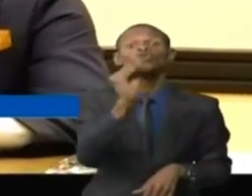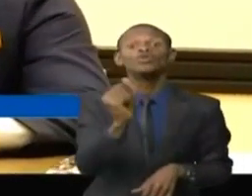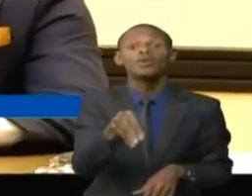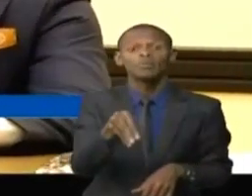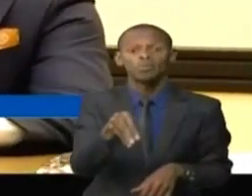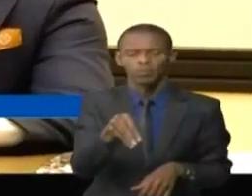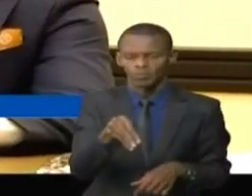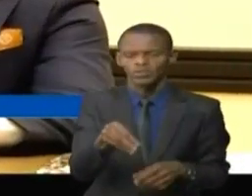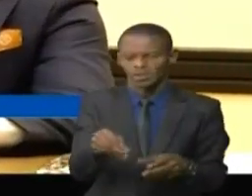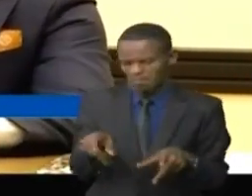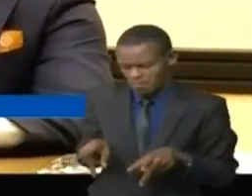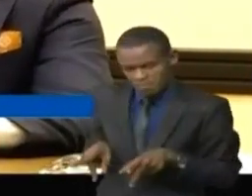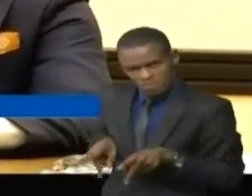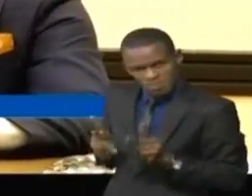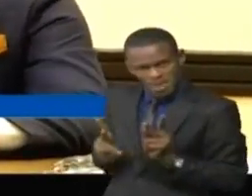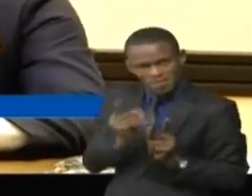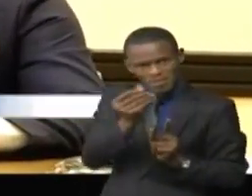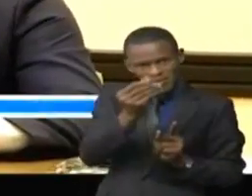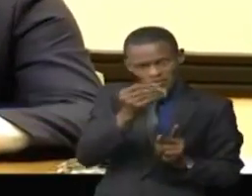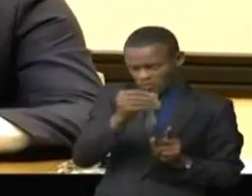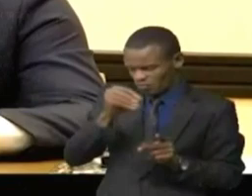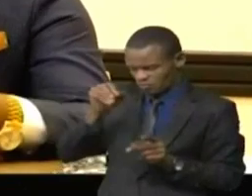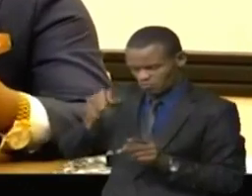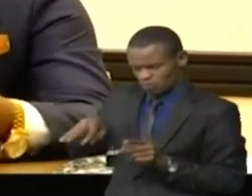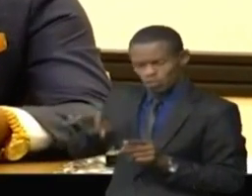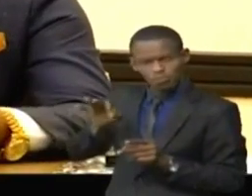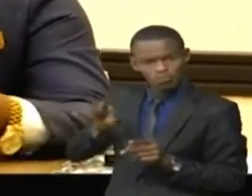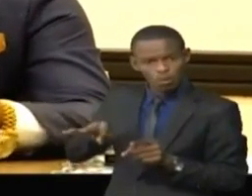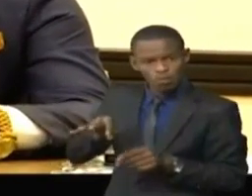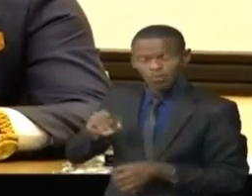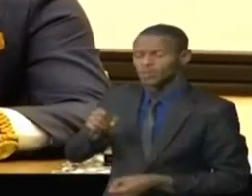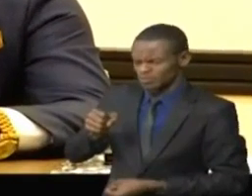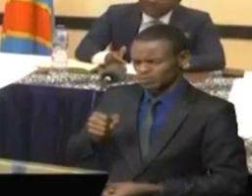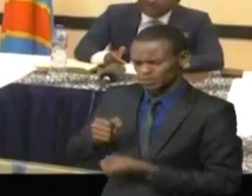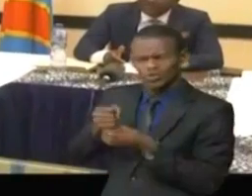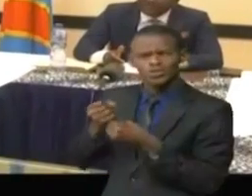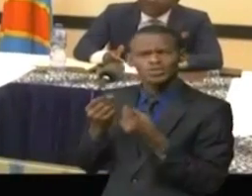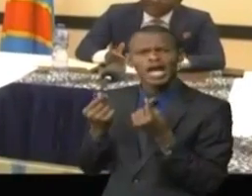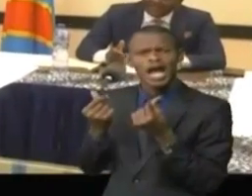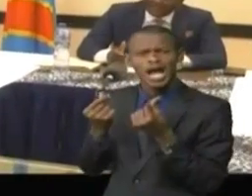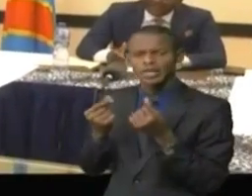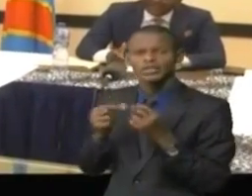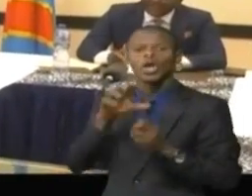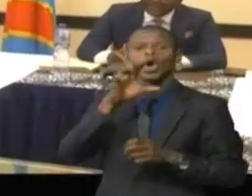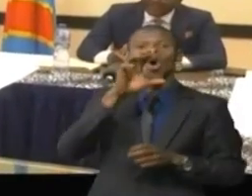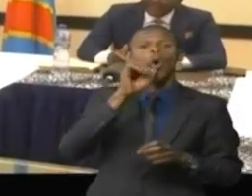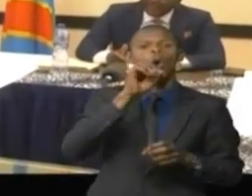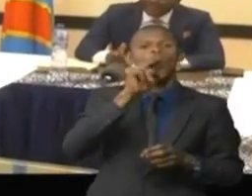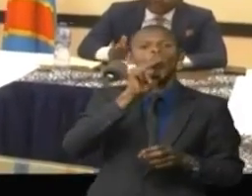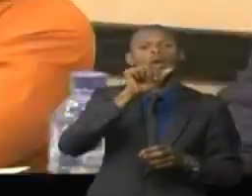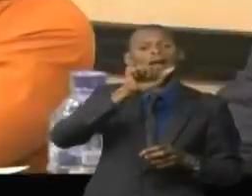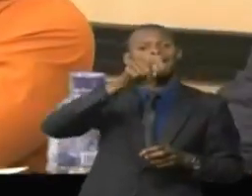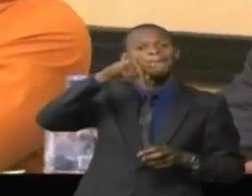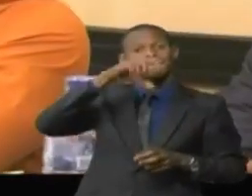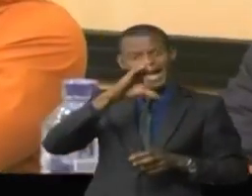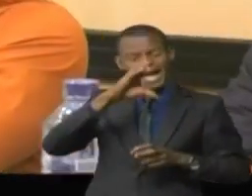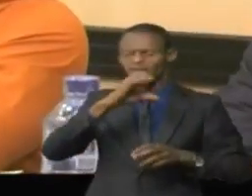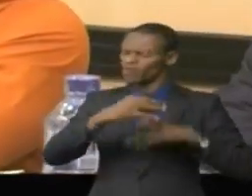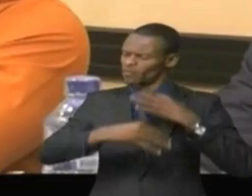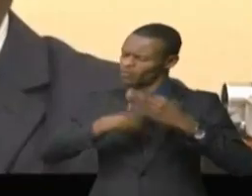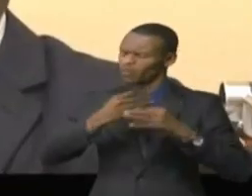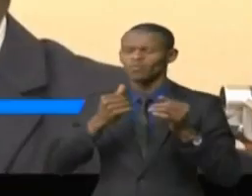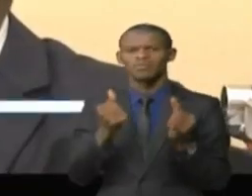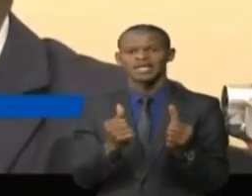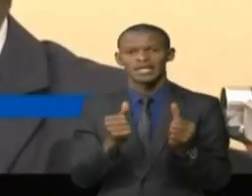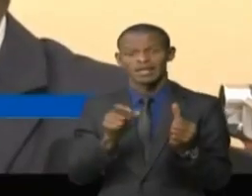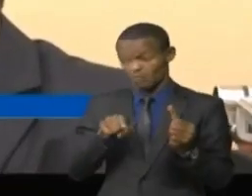de l'ONAPAC sont largement inférieures aux charges de celui-ci. Pour sa relance, l'ONAPAC a besoin de 15 millions de dollars